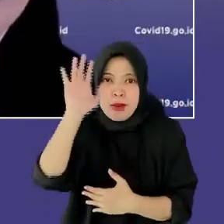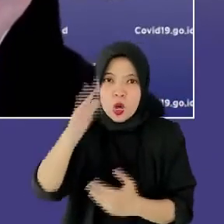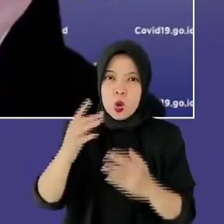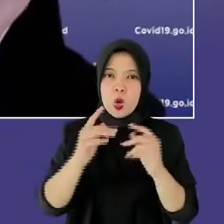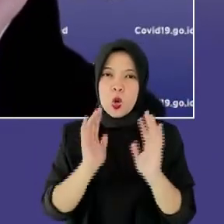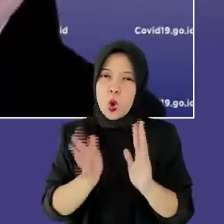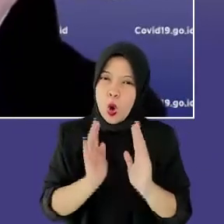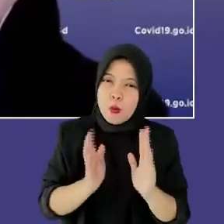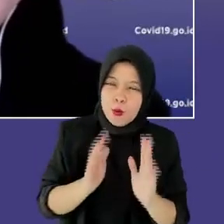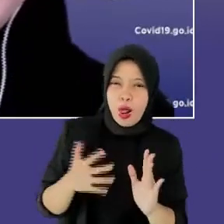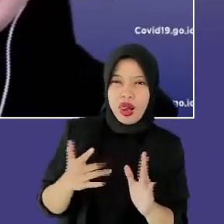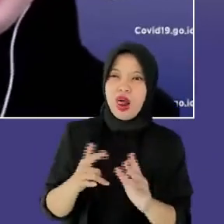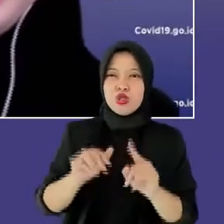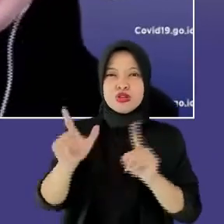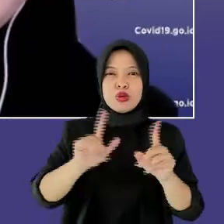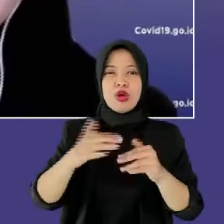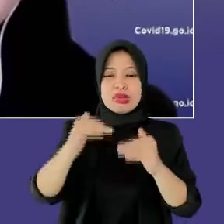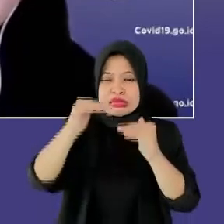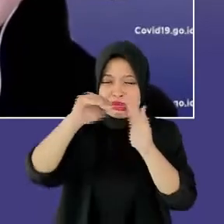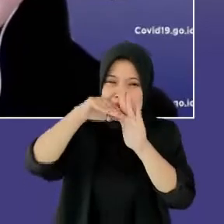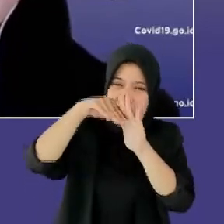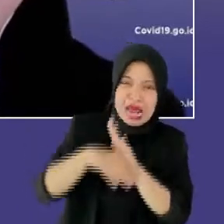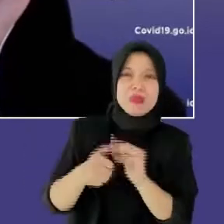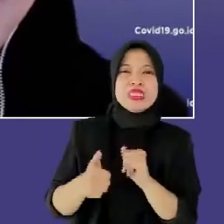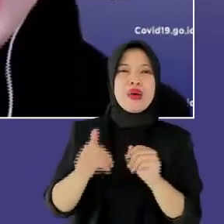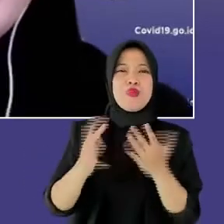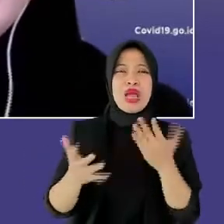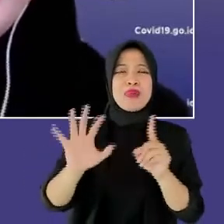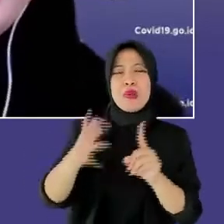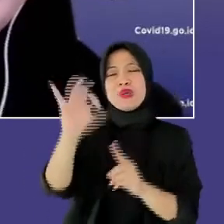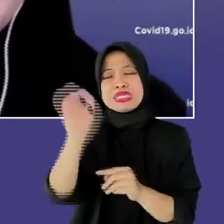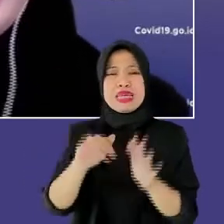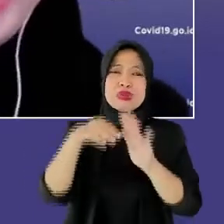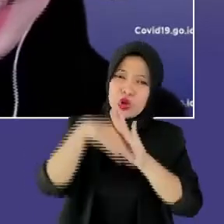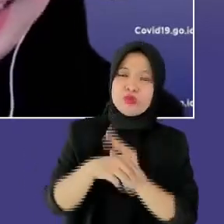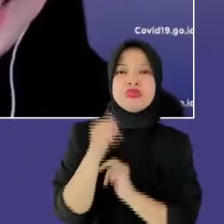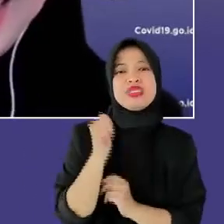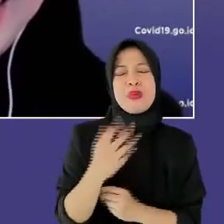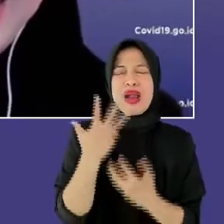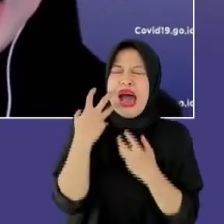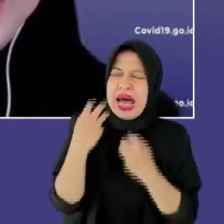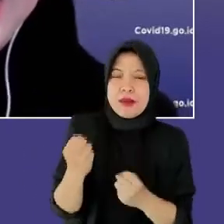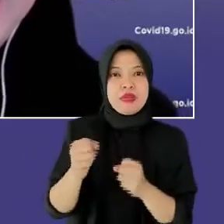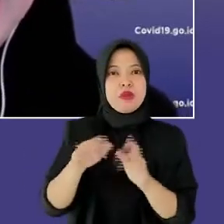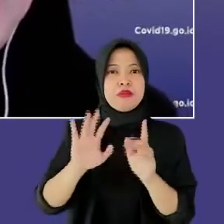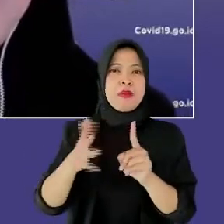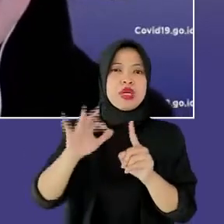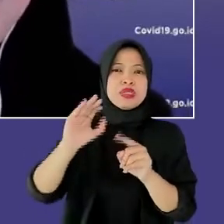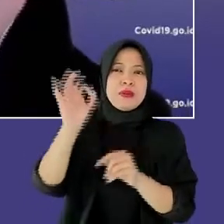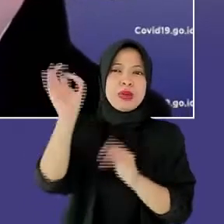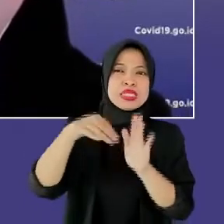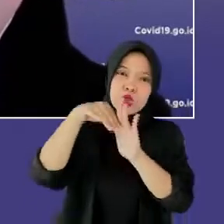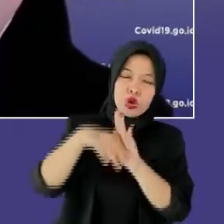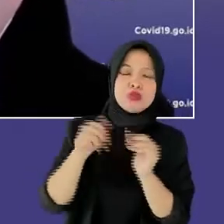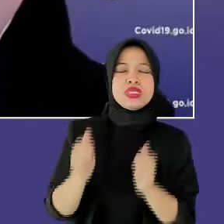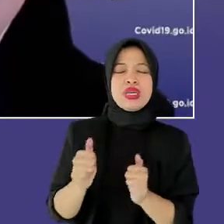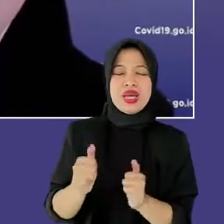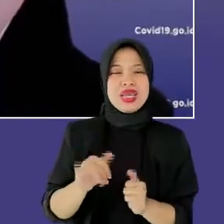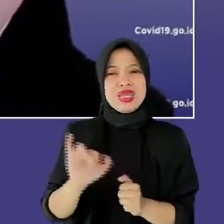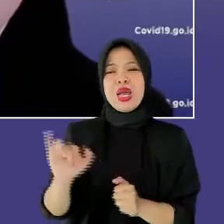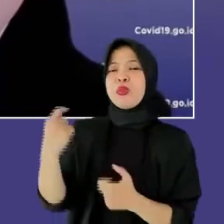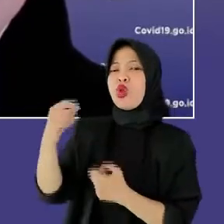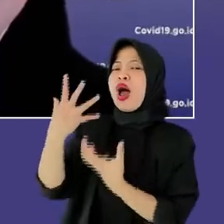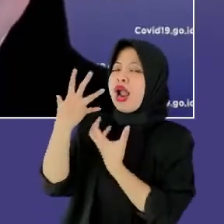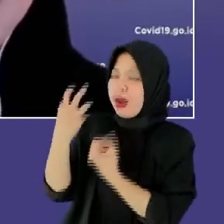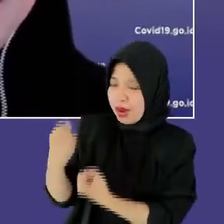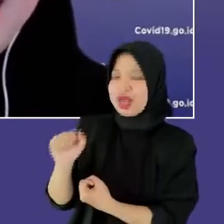lagi, udah nggak di 17, bisa sampai ke titik yang lebih rendah dari 15 ya, Dokter Dewi ya. Saya berharap. Harapannya seperti itu, Dokter